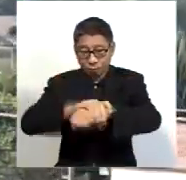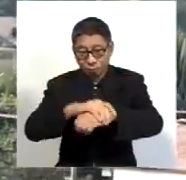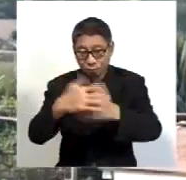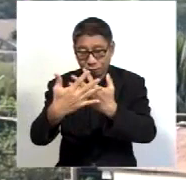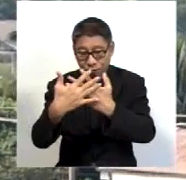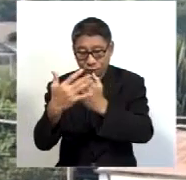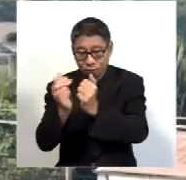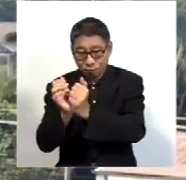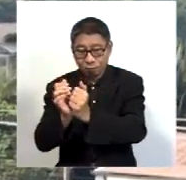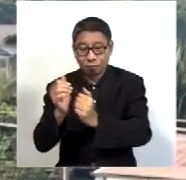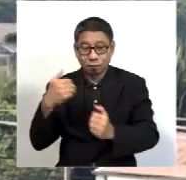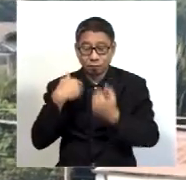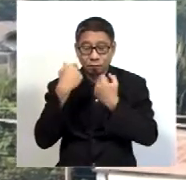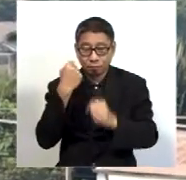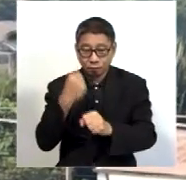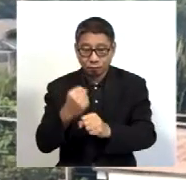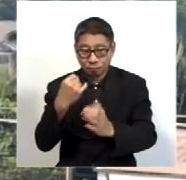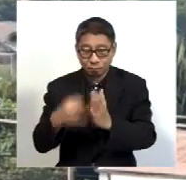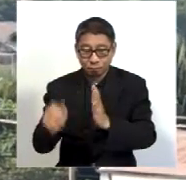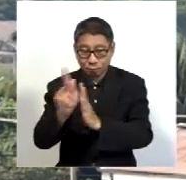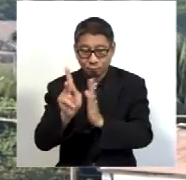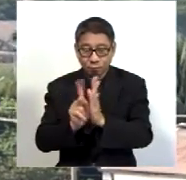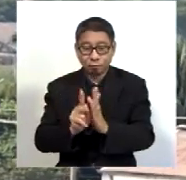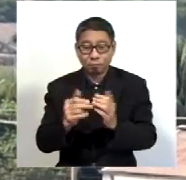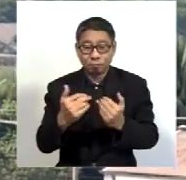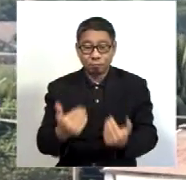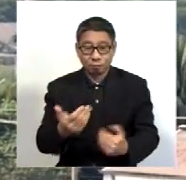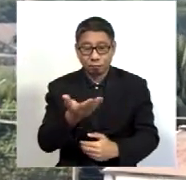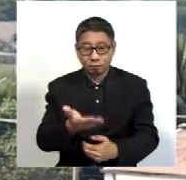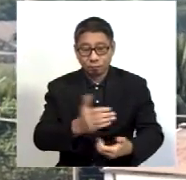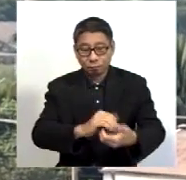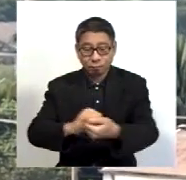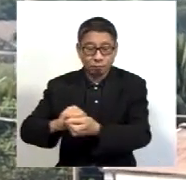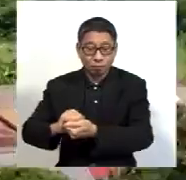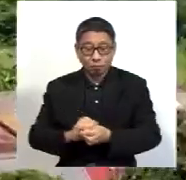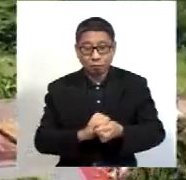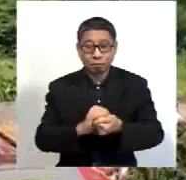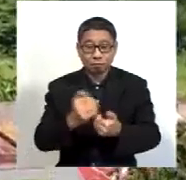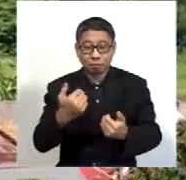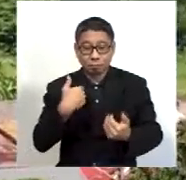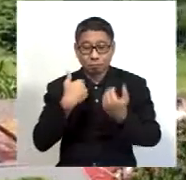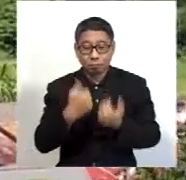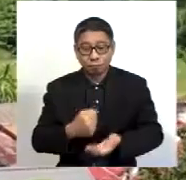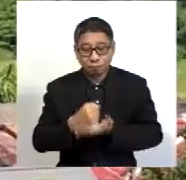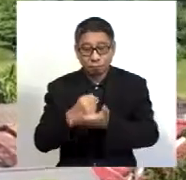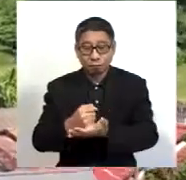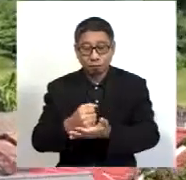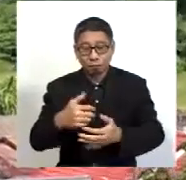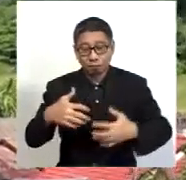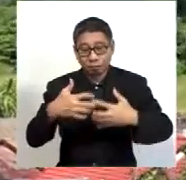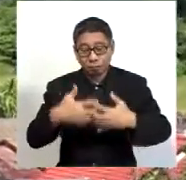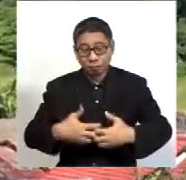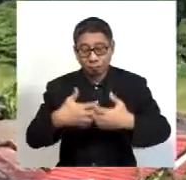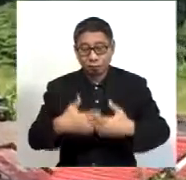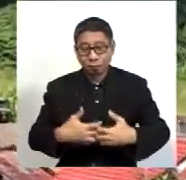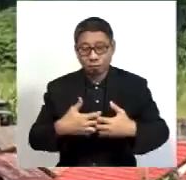ตามตัวมาดำเนินคดีต่อไปด้วยค่ะ ค่ะช่วงนี้ก็ต้องขอความร่วมมือนะคะร่วมไม้ร่วมมือกันส่วนโรงงานอุตสาหกรรม